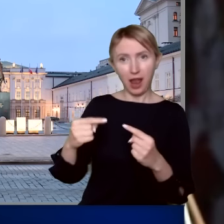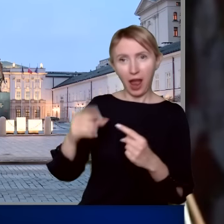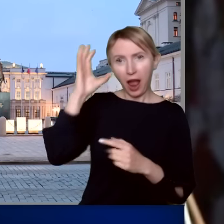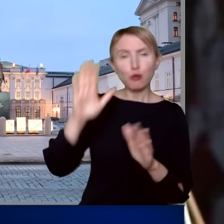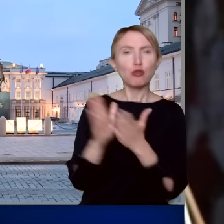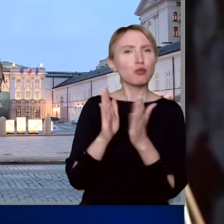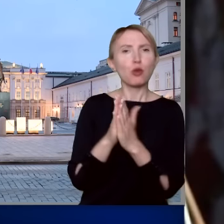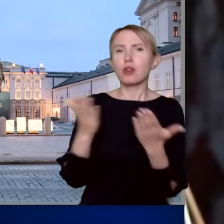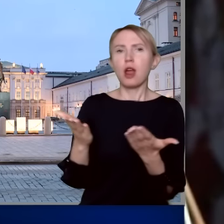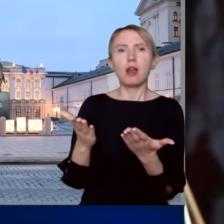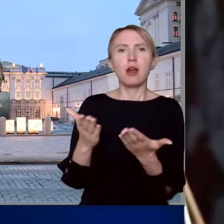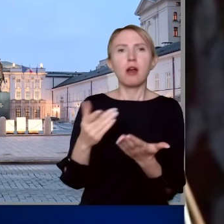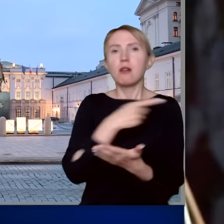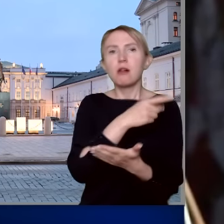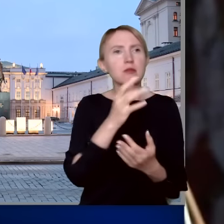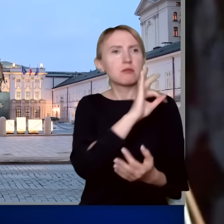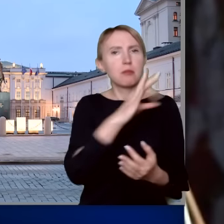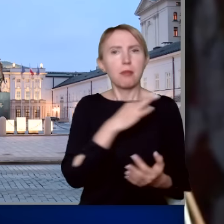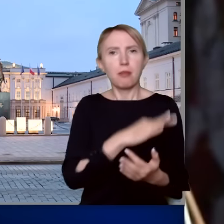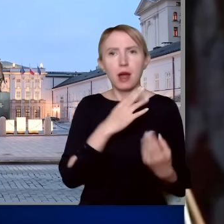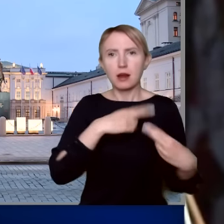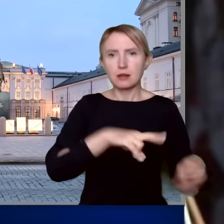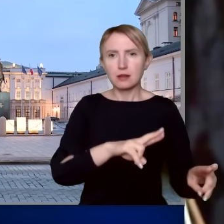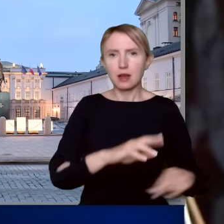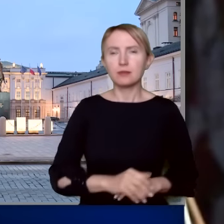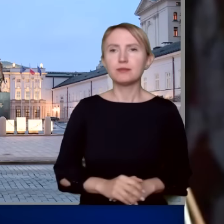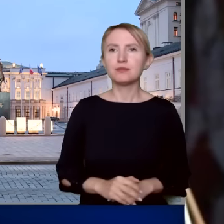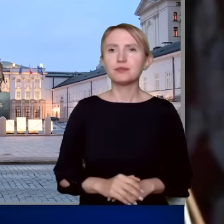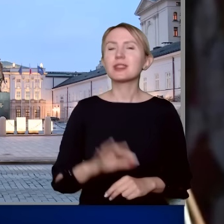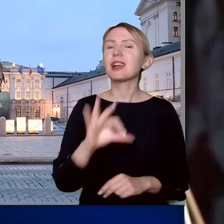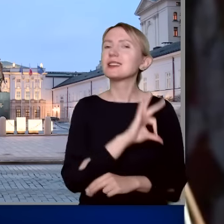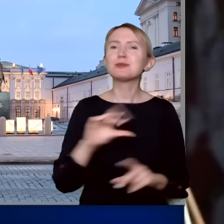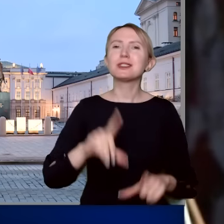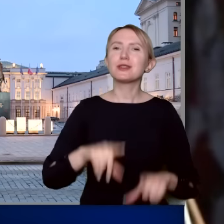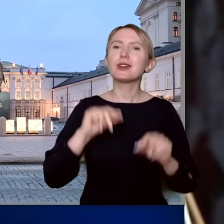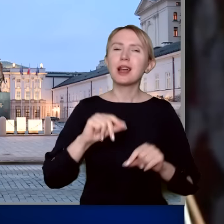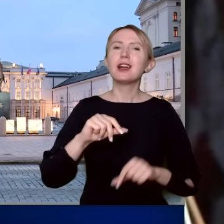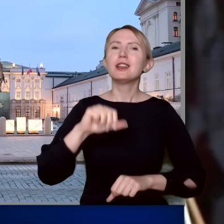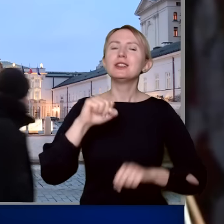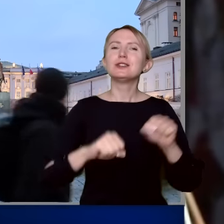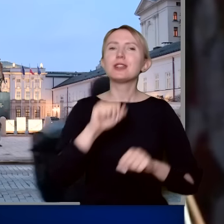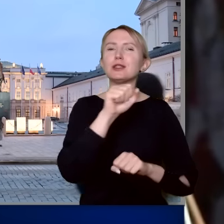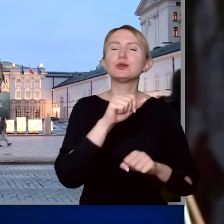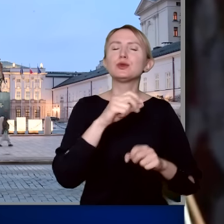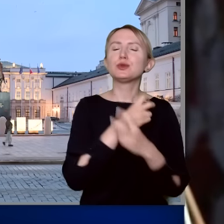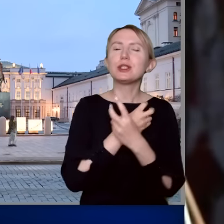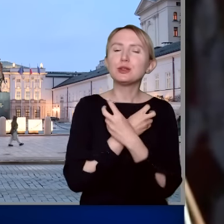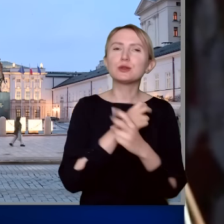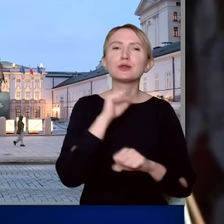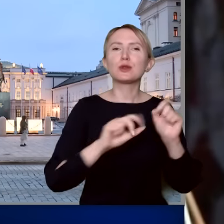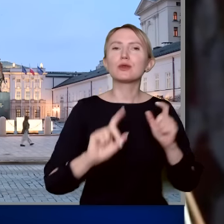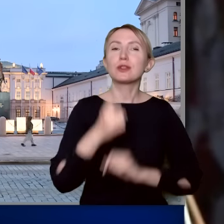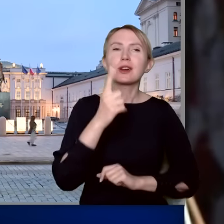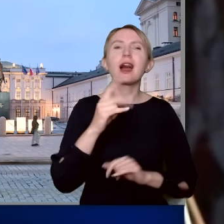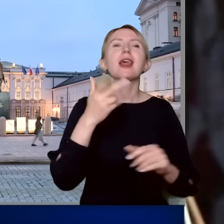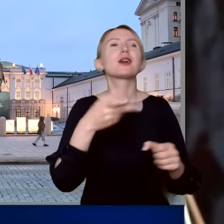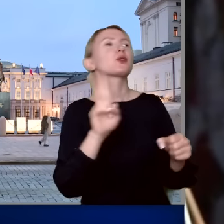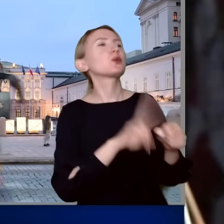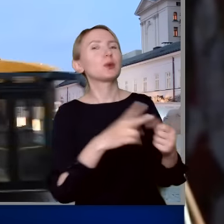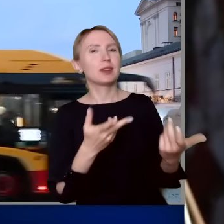nie wiem, wasz, albo może pan profesor sam to napisał. Specjalnie wybrałem sędziów Sądu Najwyższego. Sędziów, których? Bo teraz każdy ma swoich.